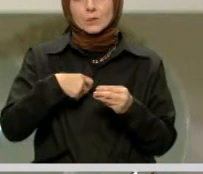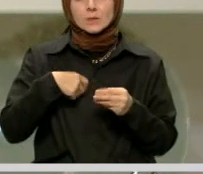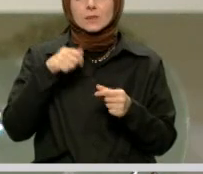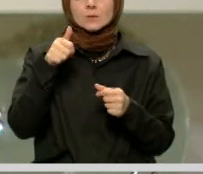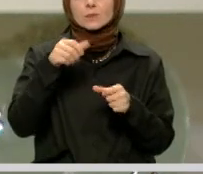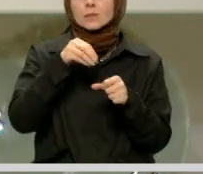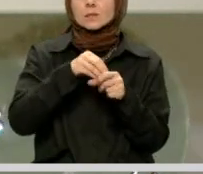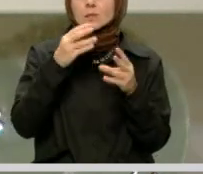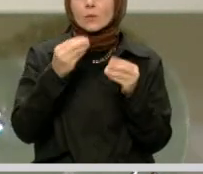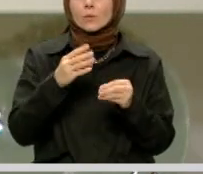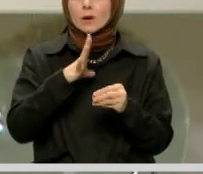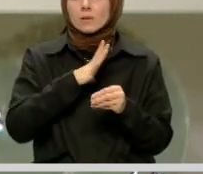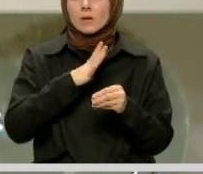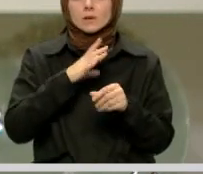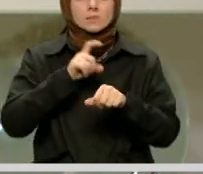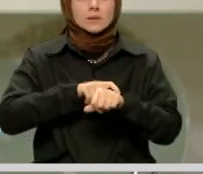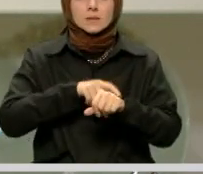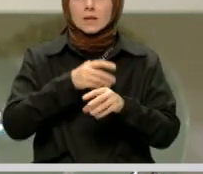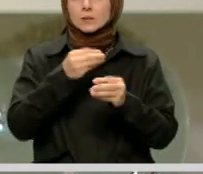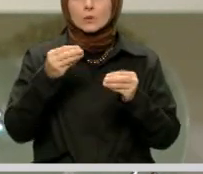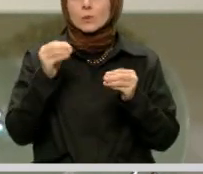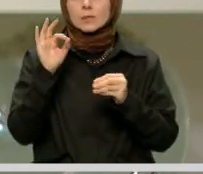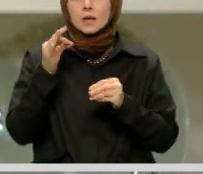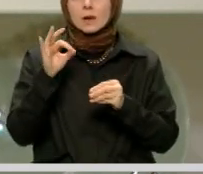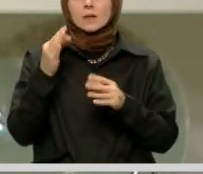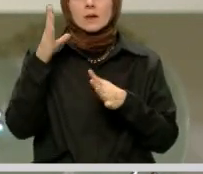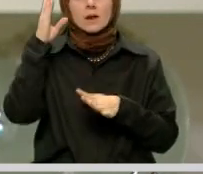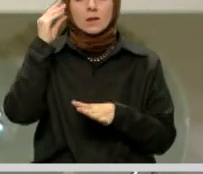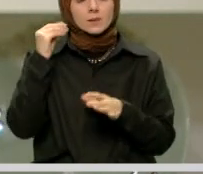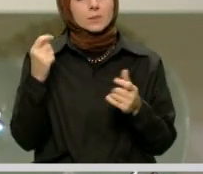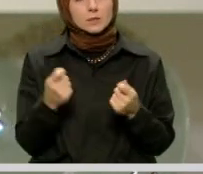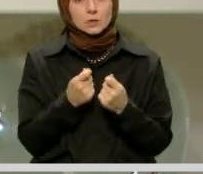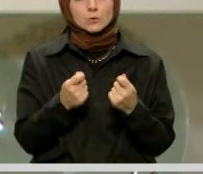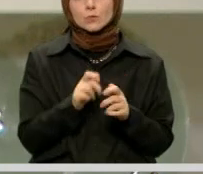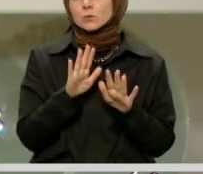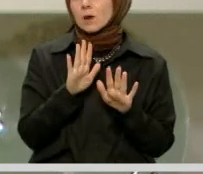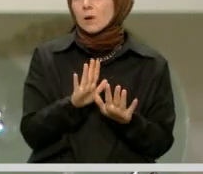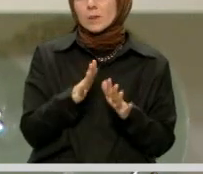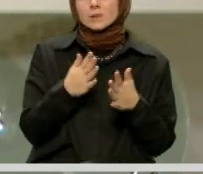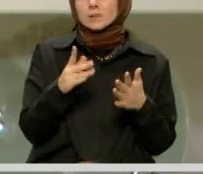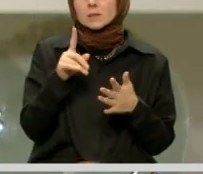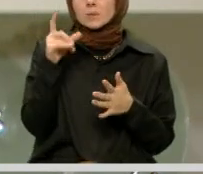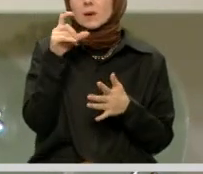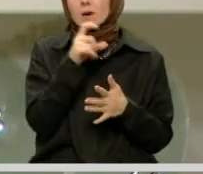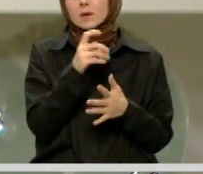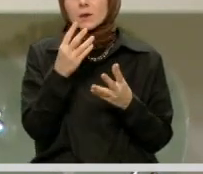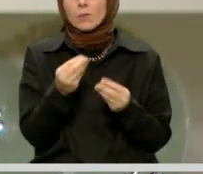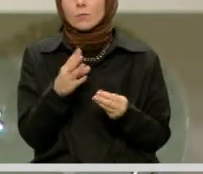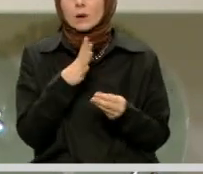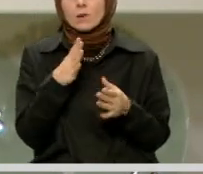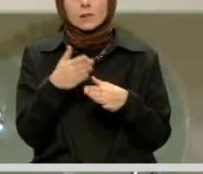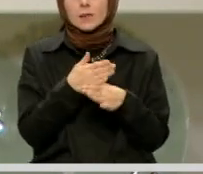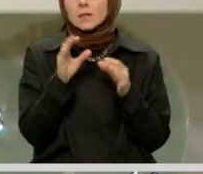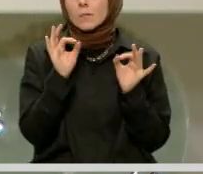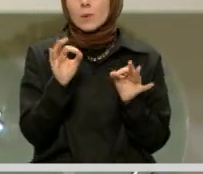içerisindeyiz, vakitler çok kıymetli, hepsini hani böyle idrak etmeye çalışıyoruz ama nasıl bir ay? Neden böyle bir ay bizlere lütfedilmiş?